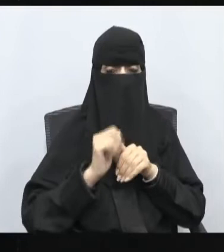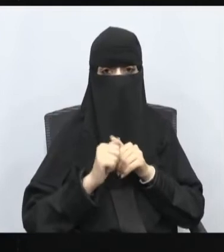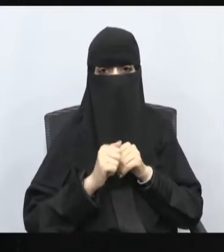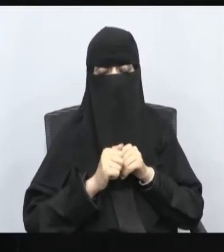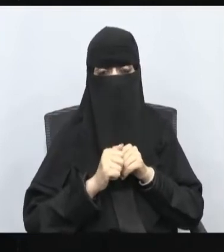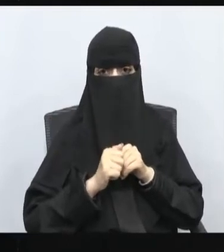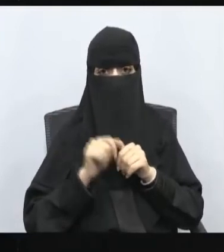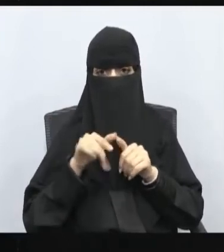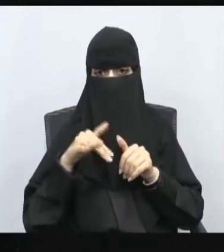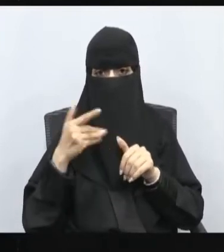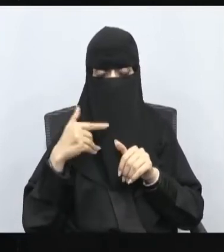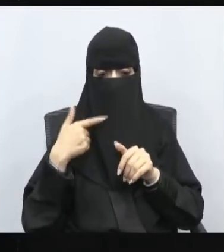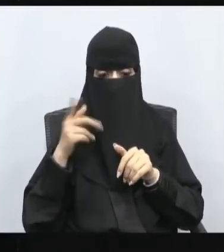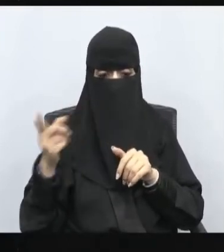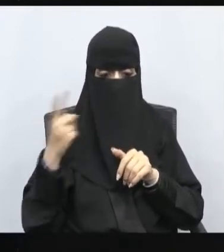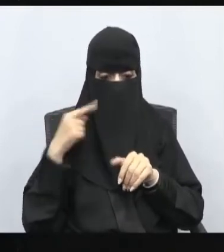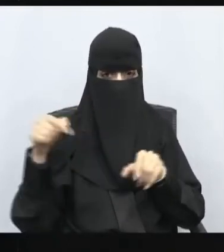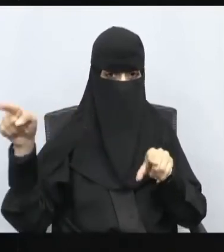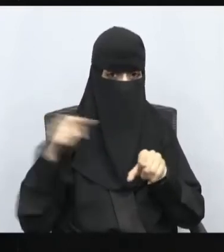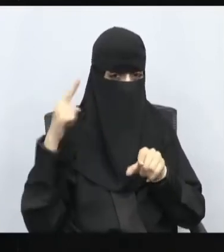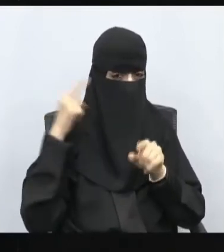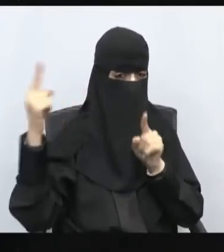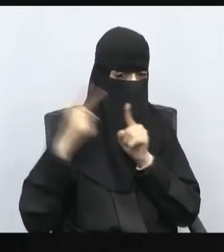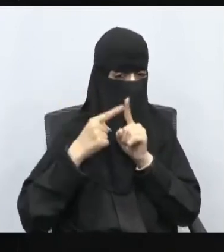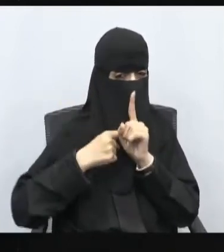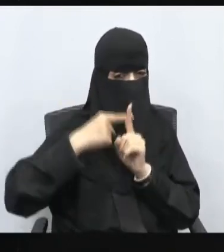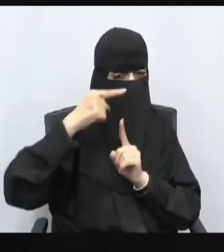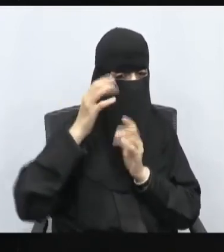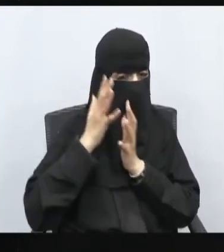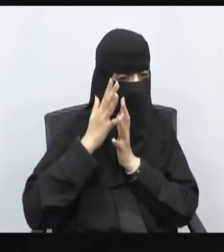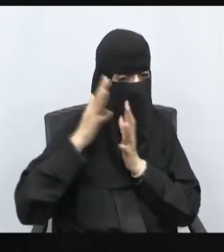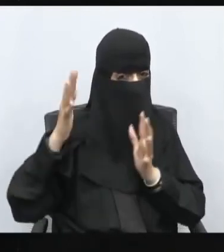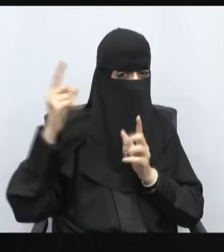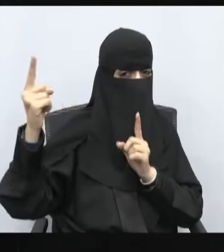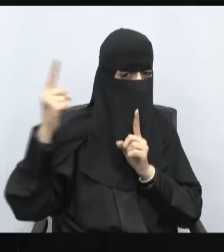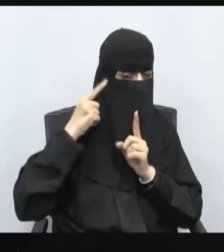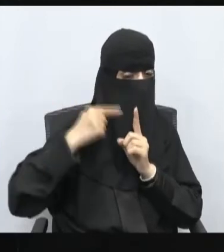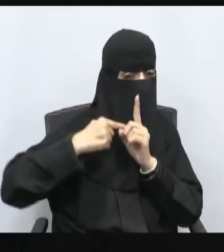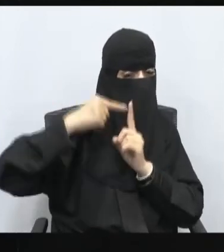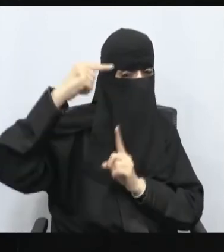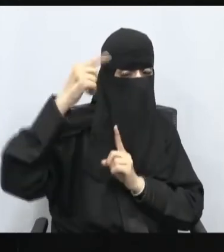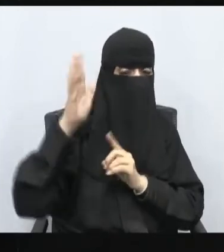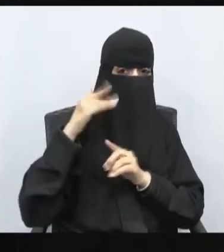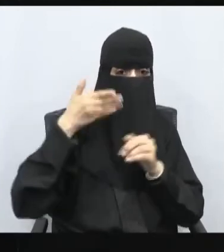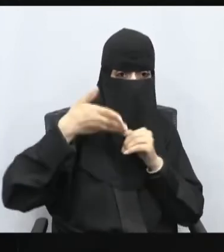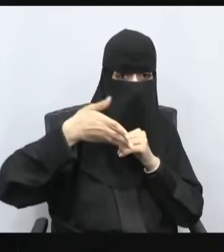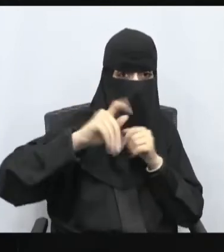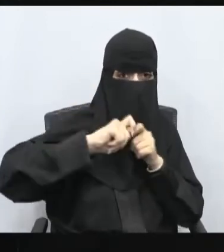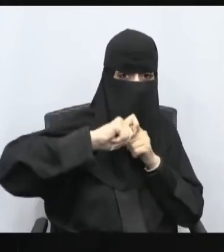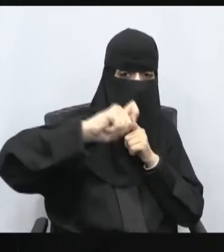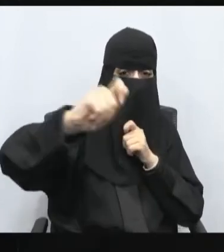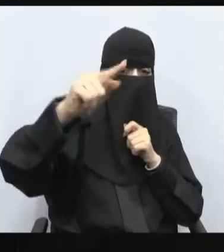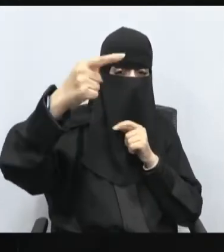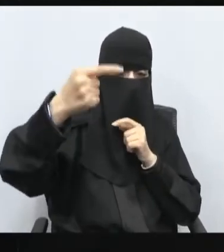سيارة الإسعاف أو الشرطة، إذا اقتربت الصوت المصدر قريب منا، إذن سوف يكون الطول